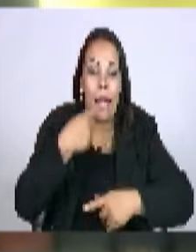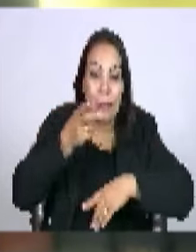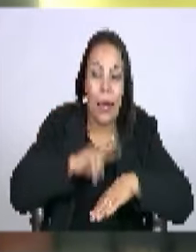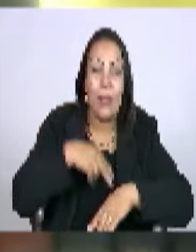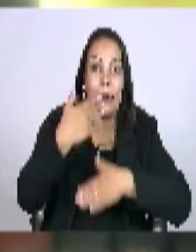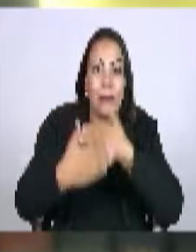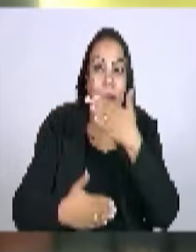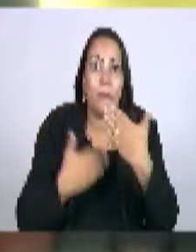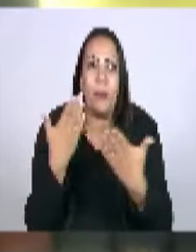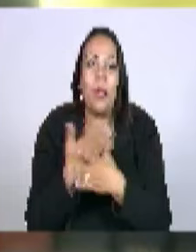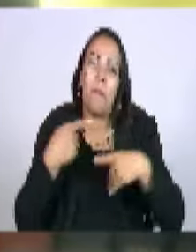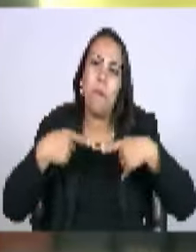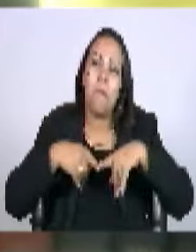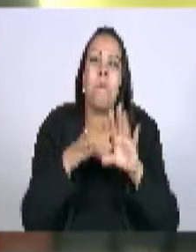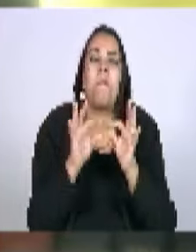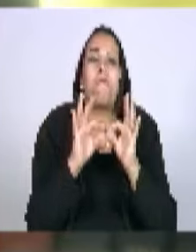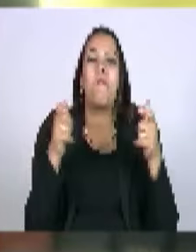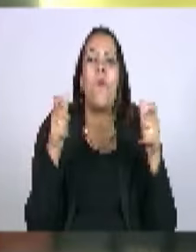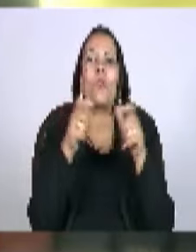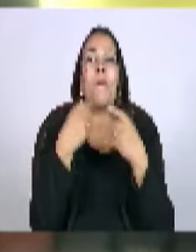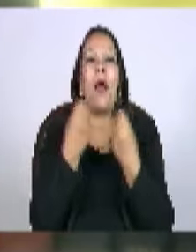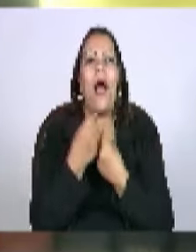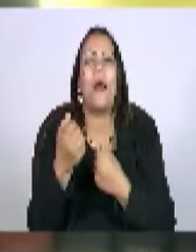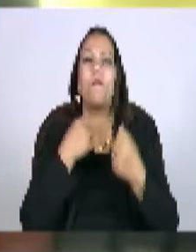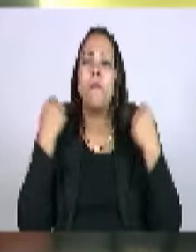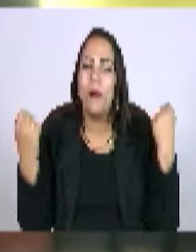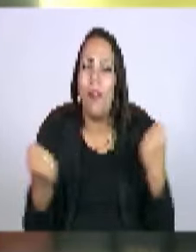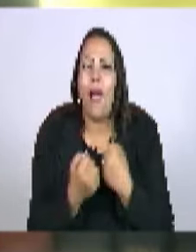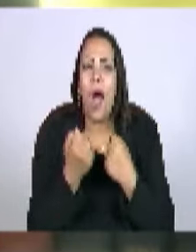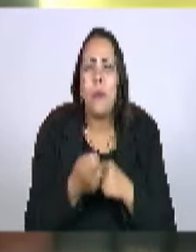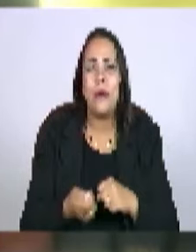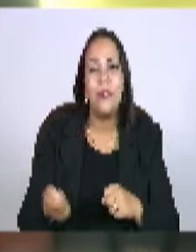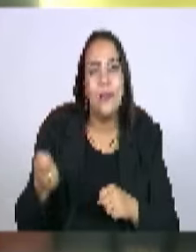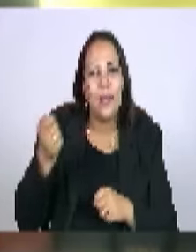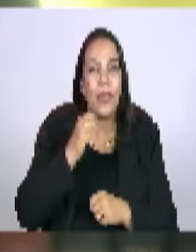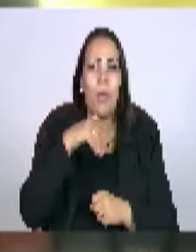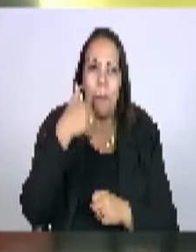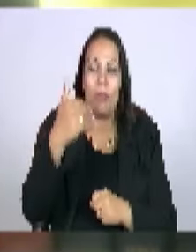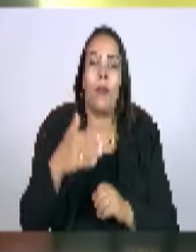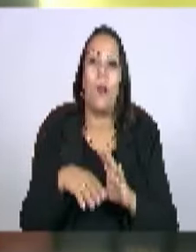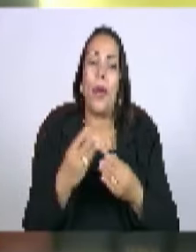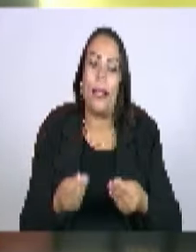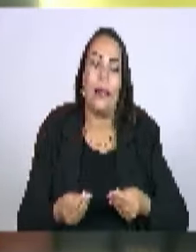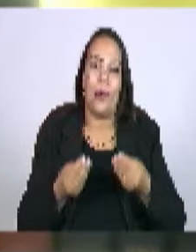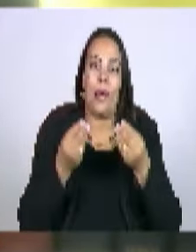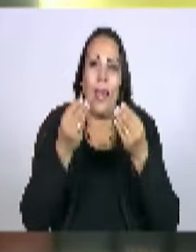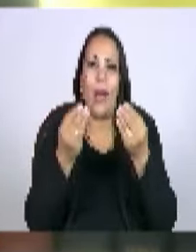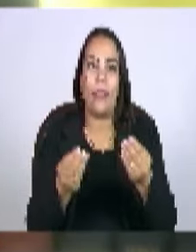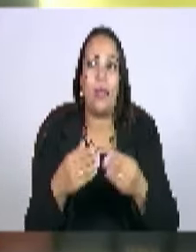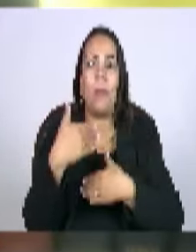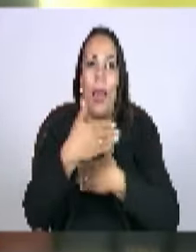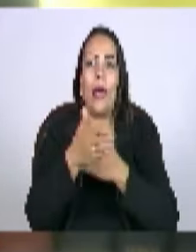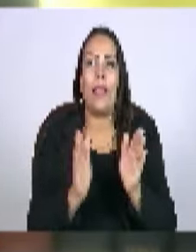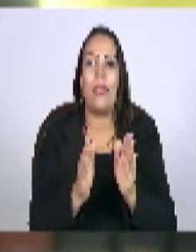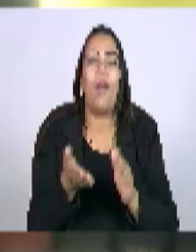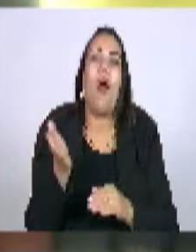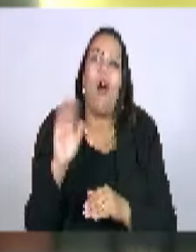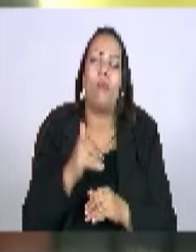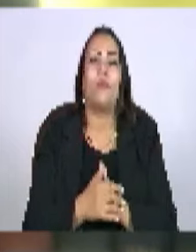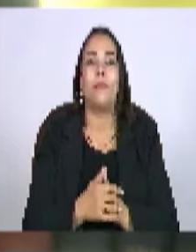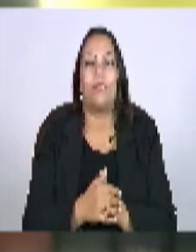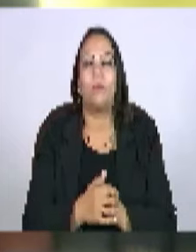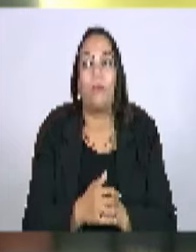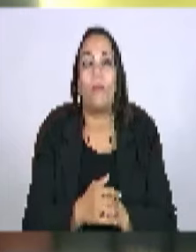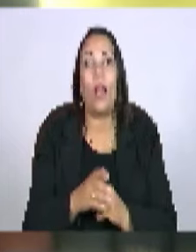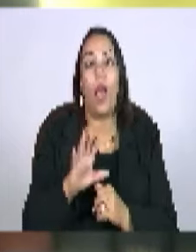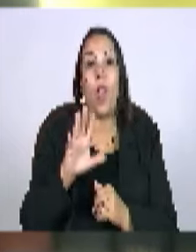هو يدخل في السياق الاجتماعي ويحاول ان هو يقدم هدايا اكتر